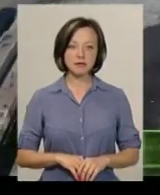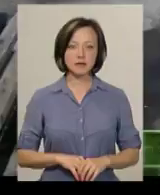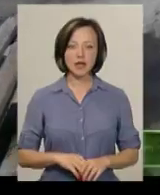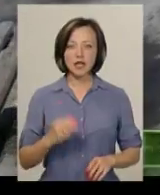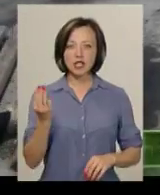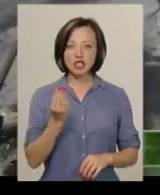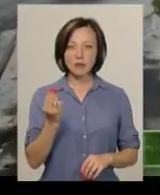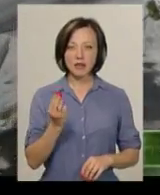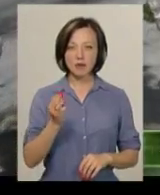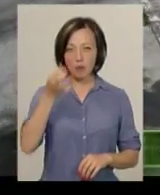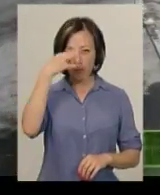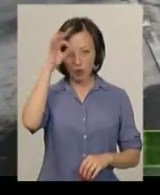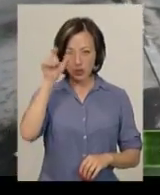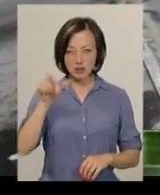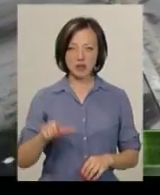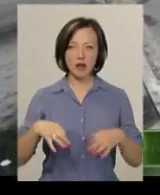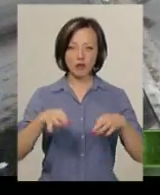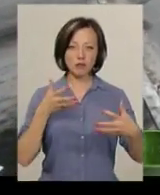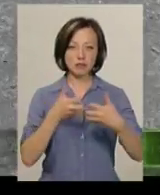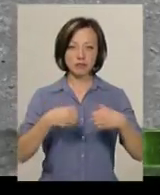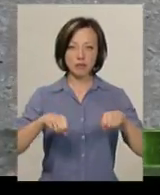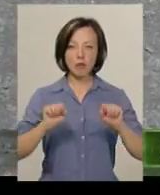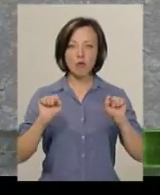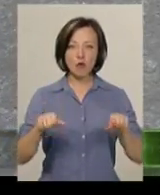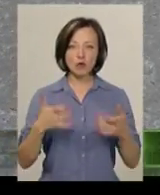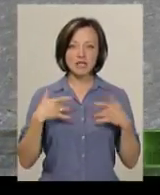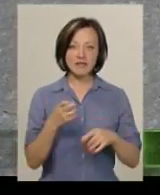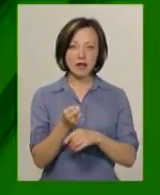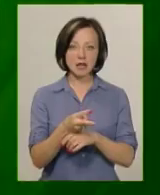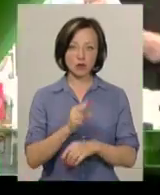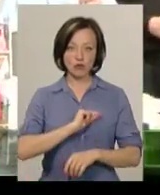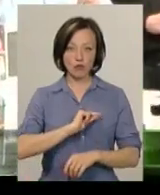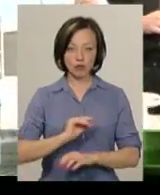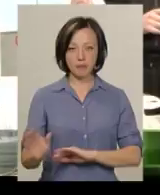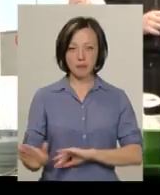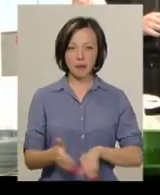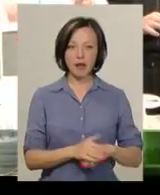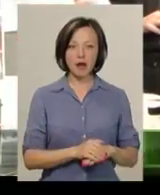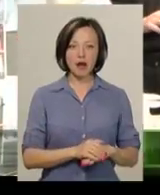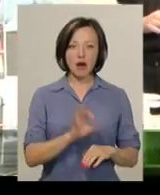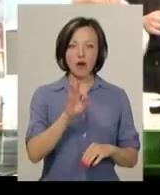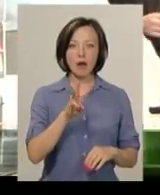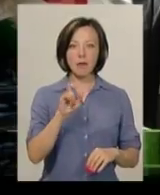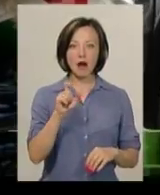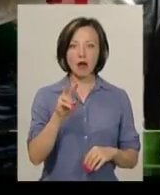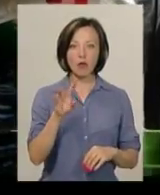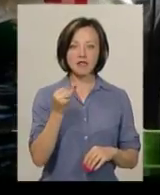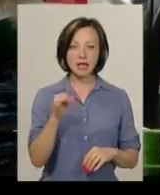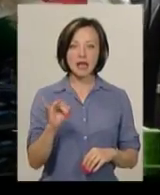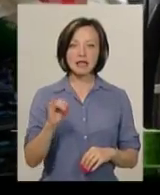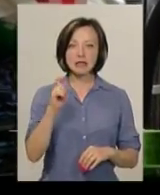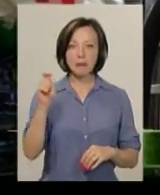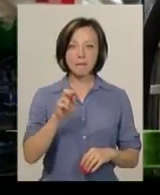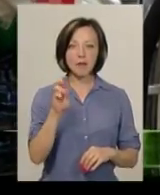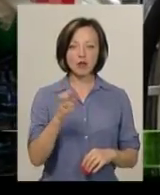Шепетівського поліцейського, який на авто зіткнувся з мотоциклістом, можуть звільнити з роботи. Олег Михайловський з Білогір'я, який 16 років